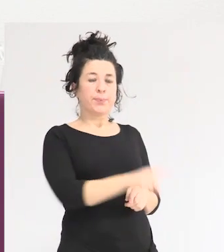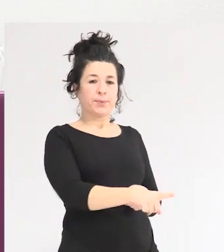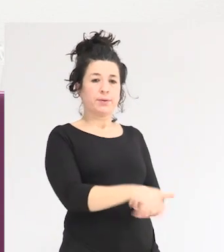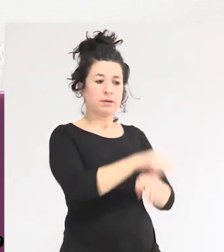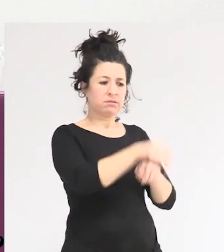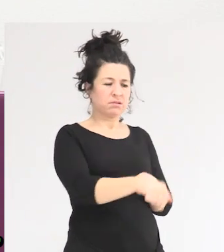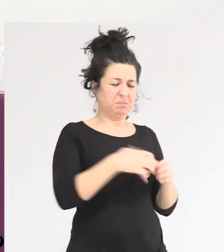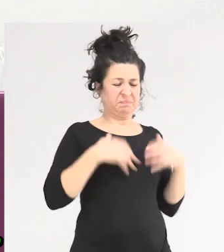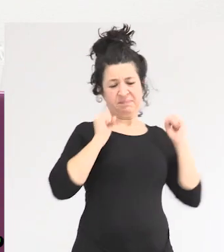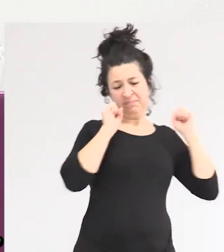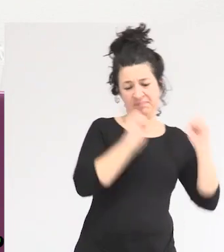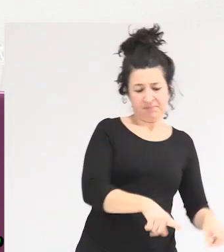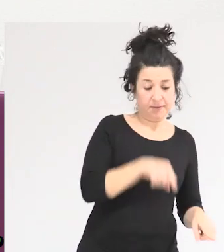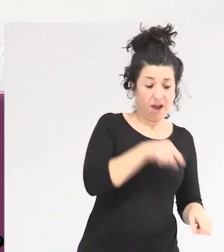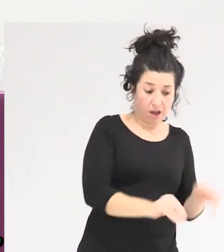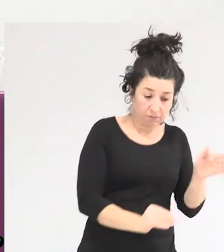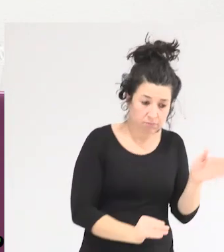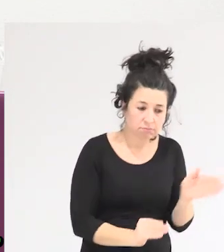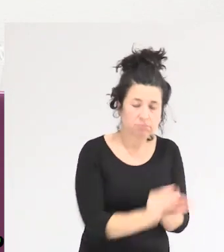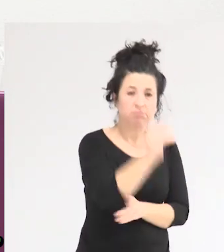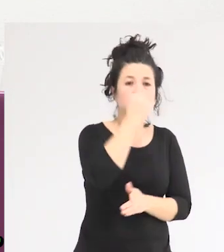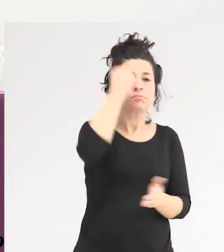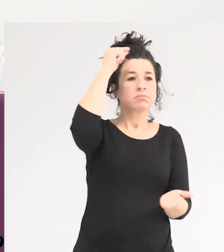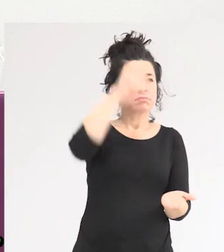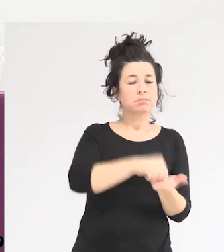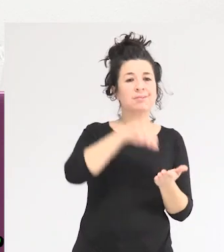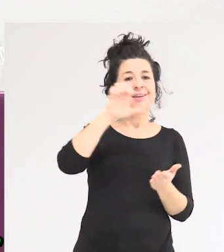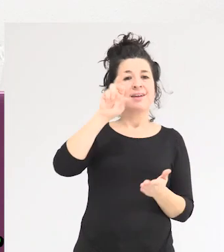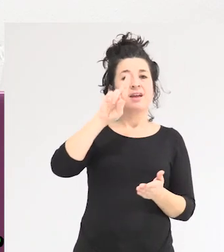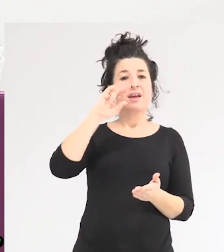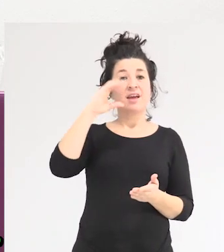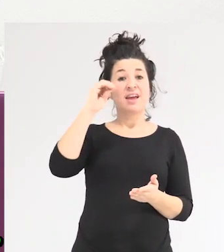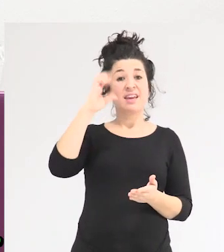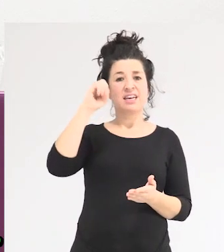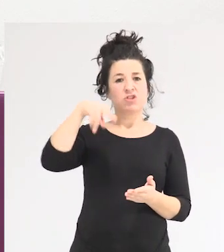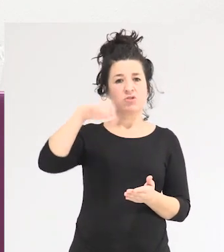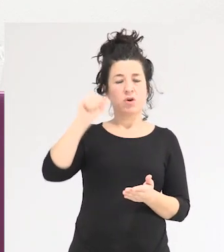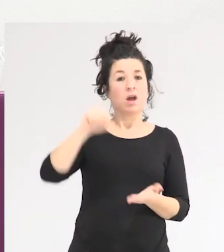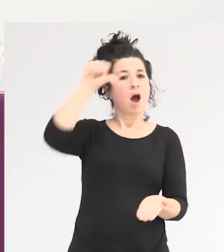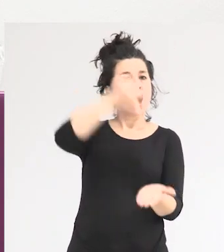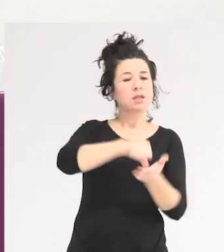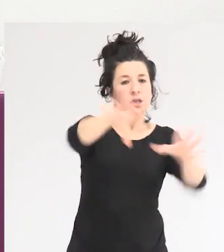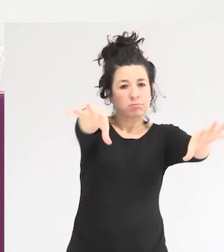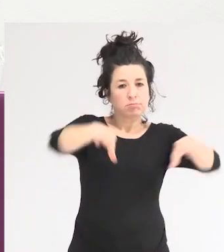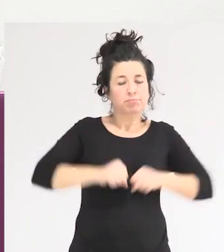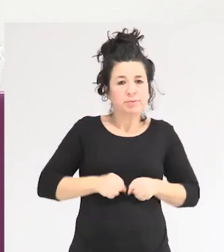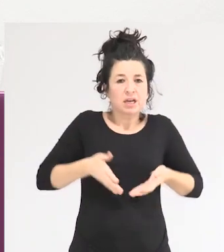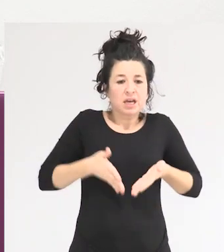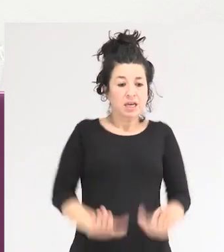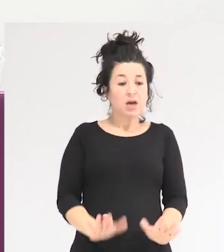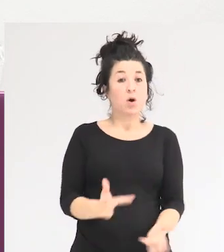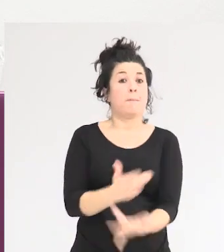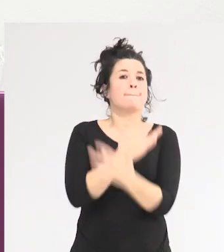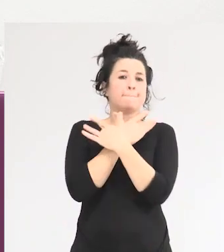lurrera bota zuen, eta handik jaio zen, bapatean, Eriktonio. Atenak, semetzat hartu zuena, virginitatea